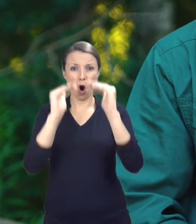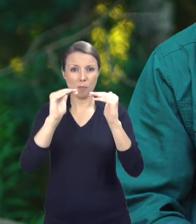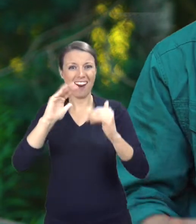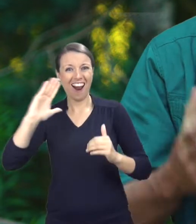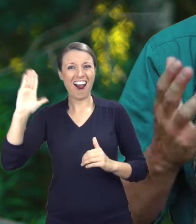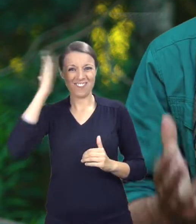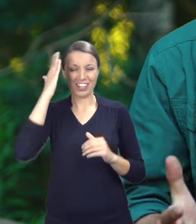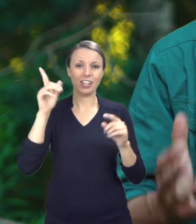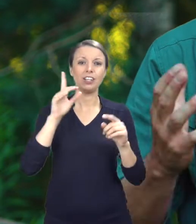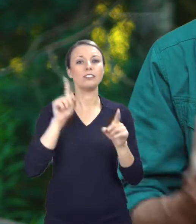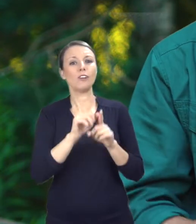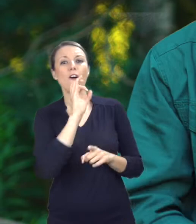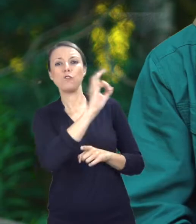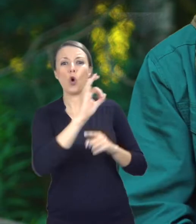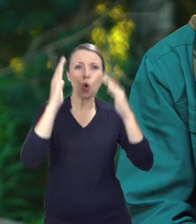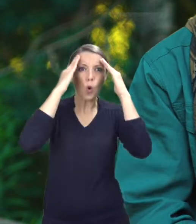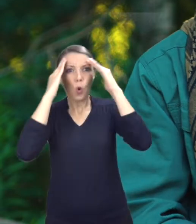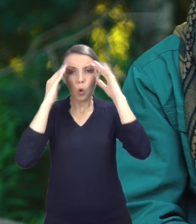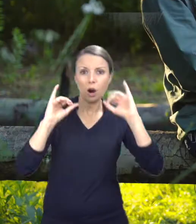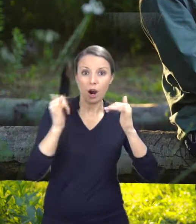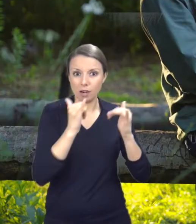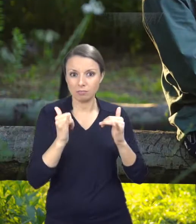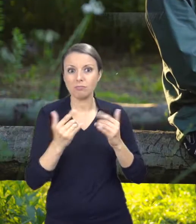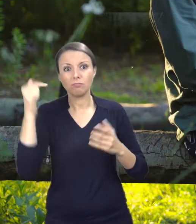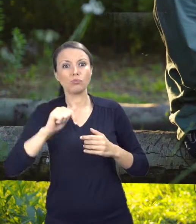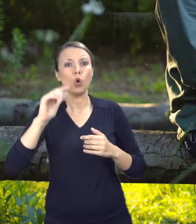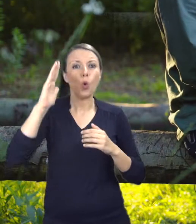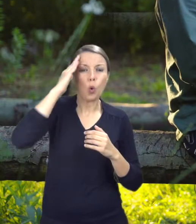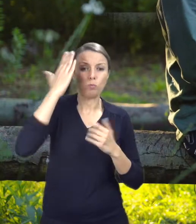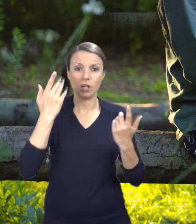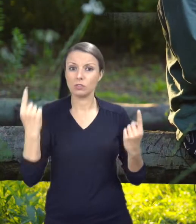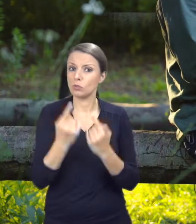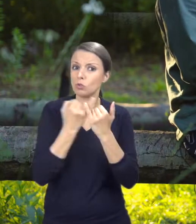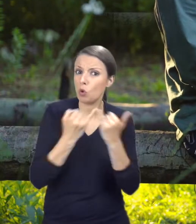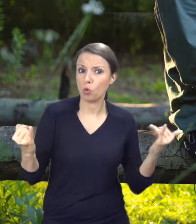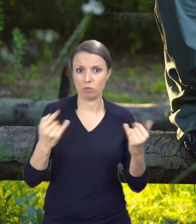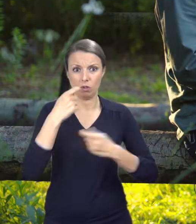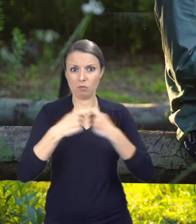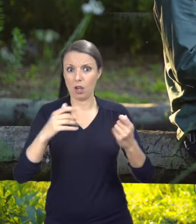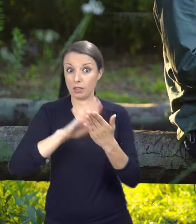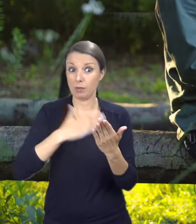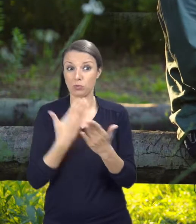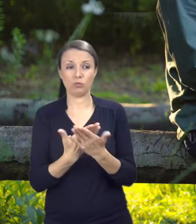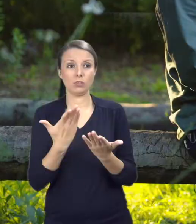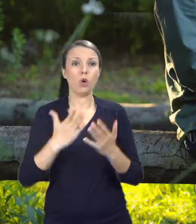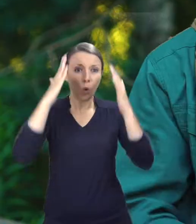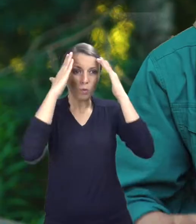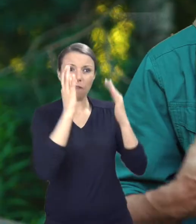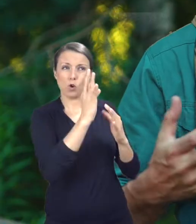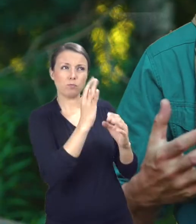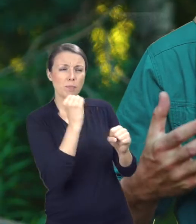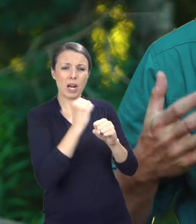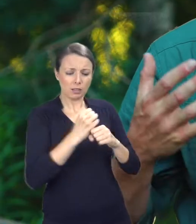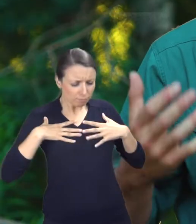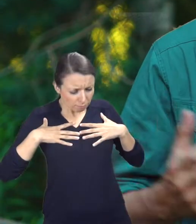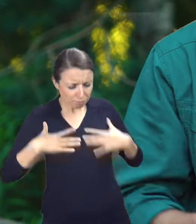I tutaj trzeba też umiejętnie podejść do sprawy, bo na przykład takie umiejętności to umiejętność pracy fizycznej na przykład,